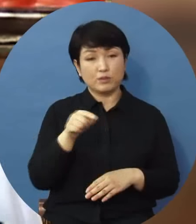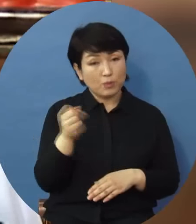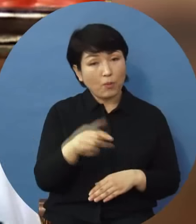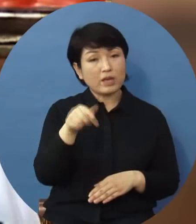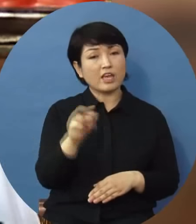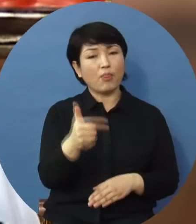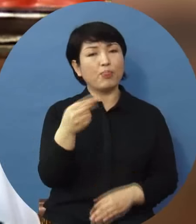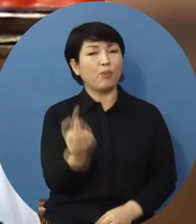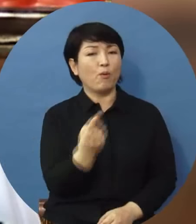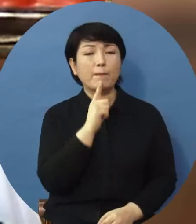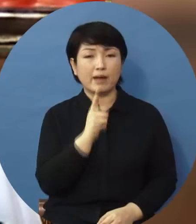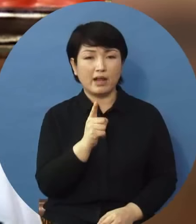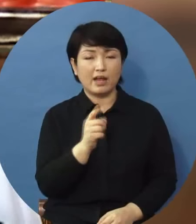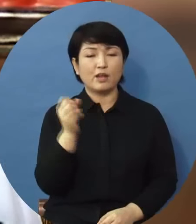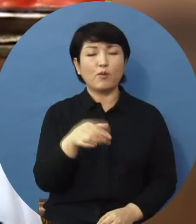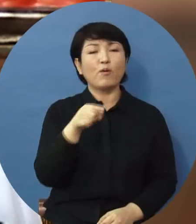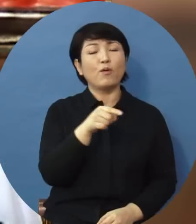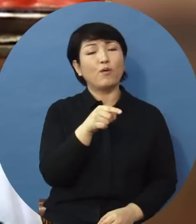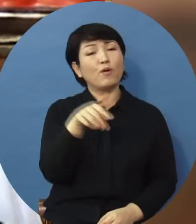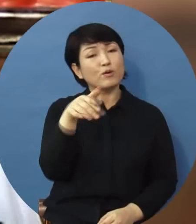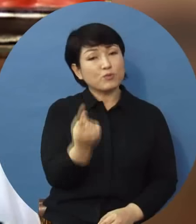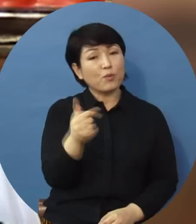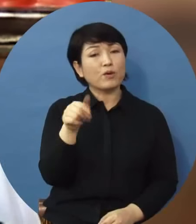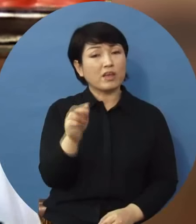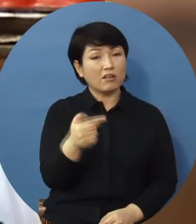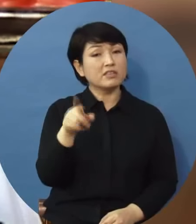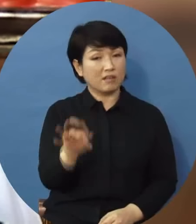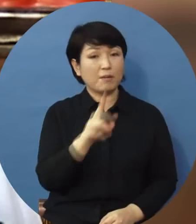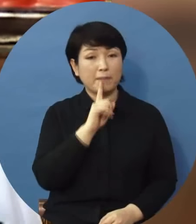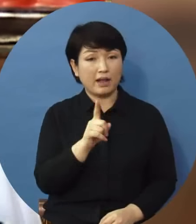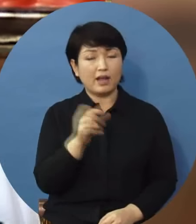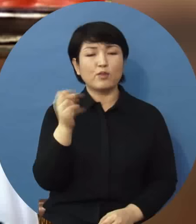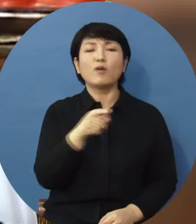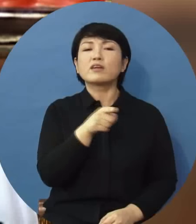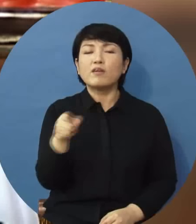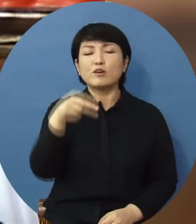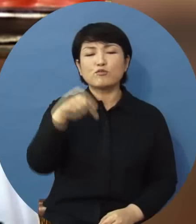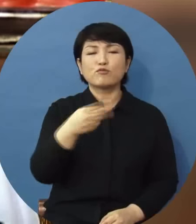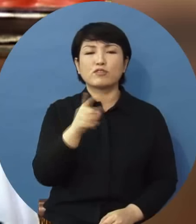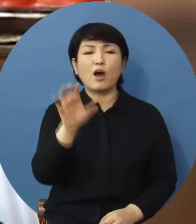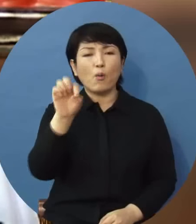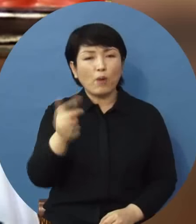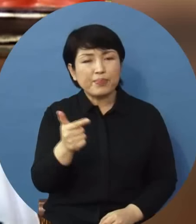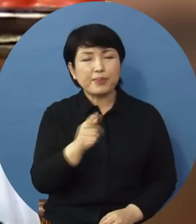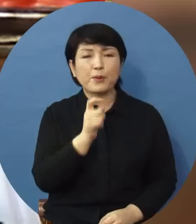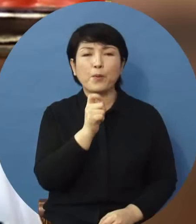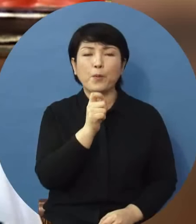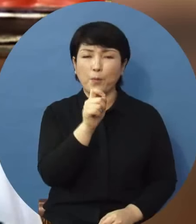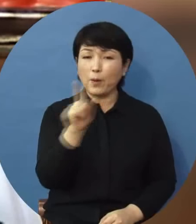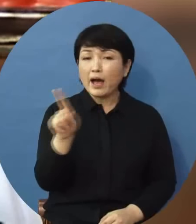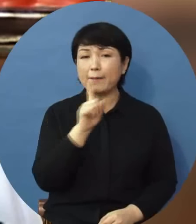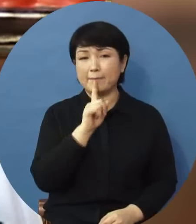그것을 견도라고 한다. 그것을 초견성이라고 한다. 그것을 수다원과라고 한다.